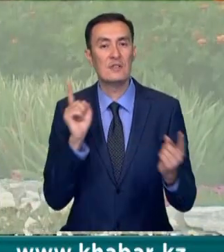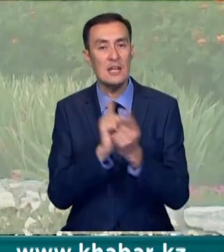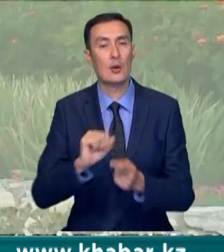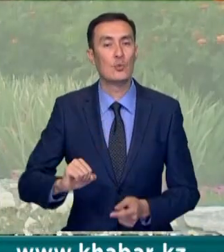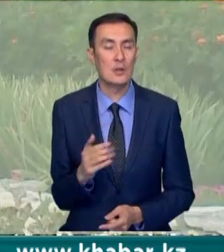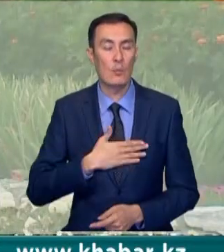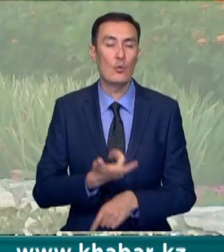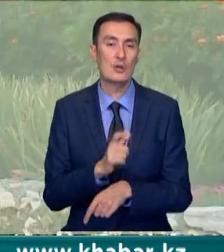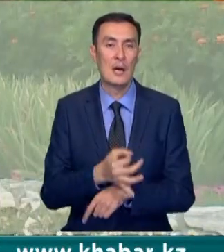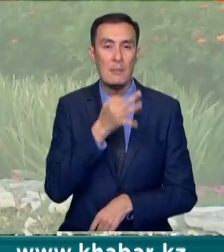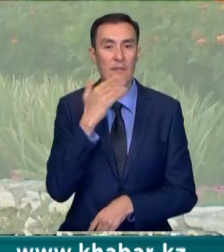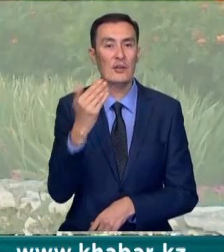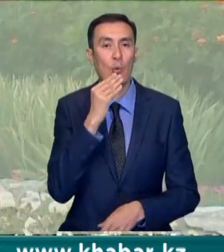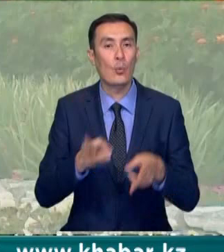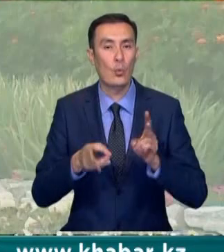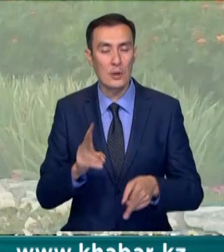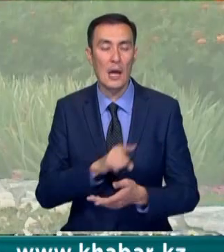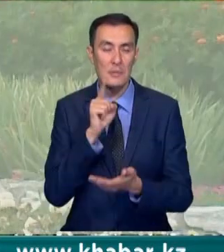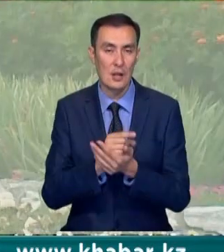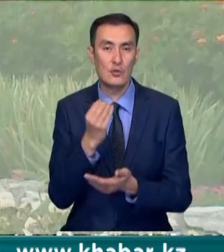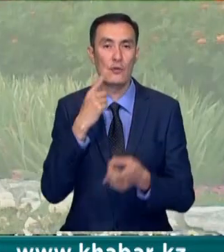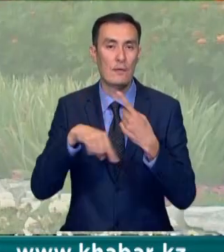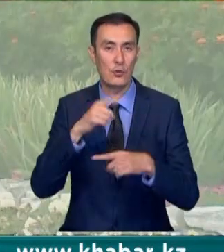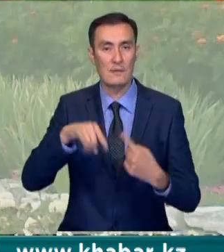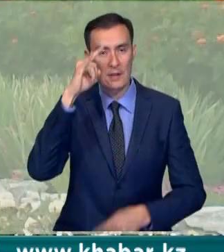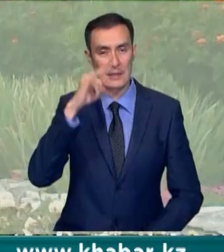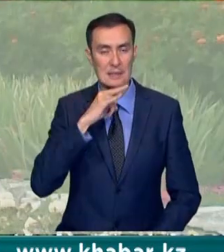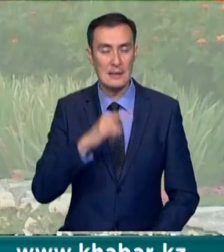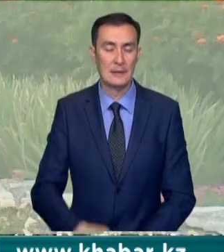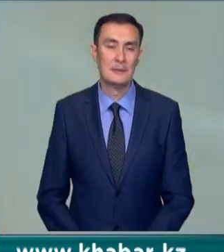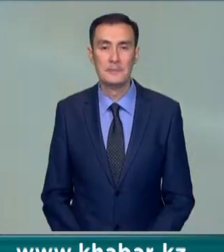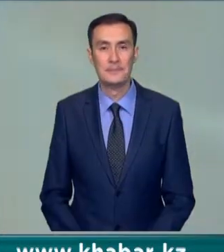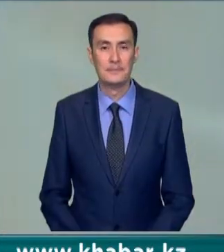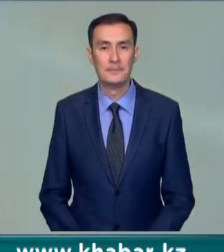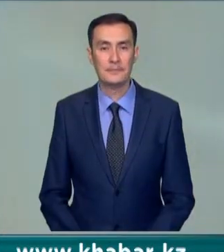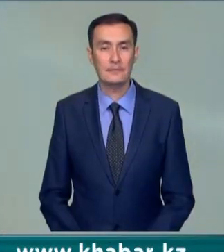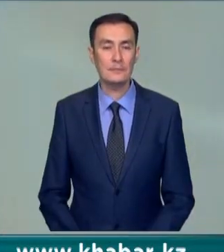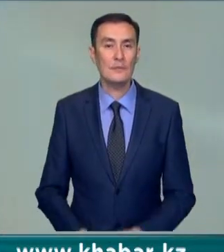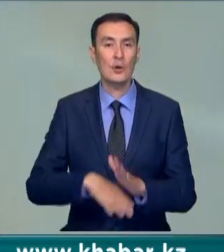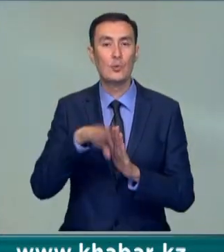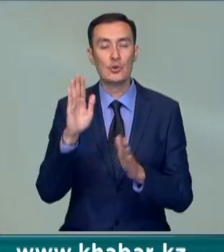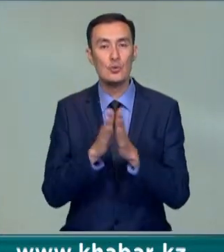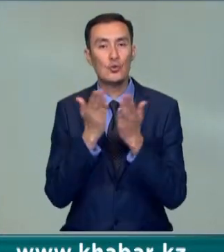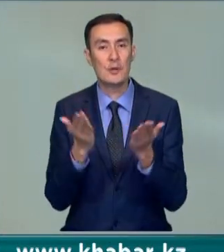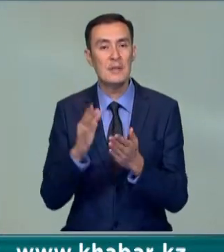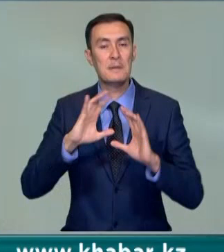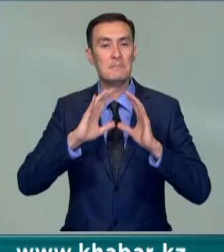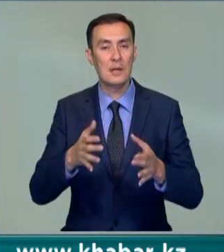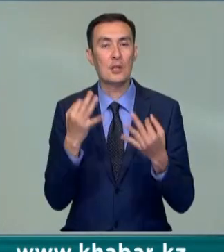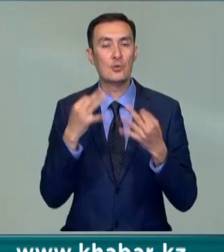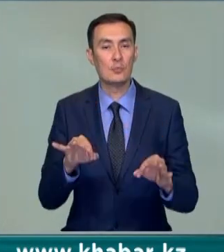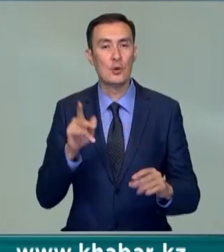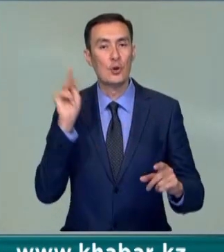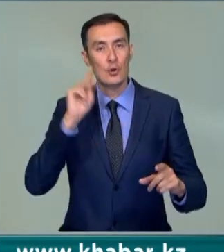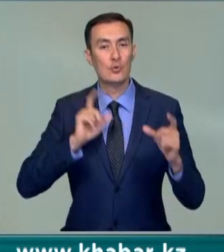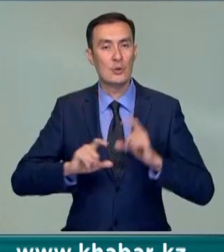нам очень понравилась ваша кухня. Мы обязательно вернемся в Казахстан. Лучшие учебники мира теперь доступны студентам и